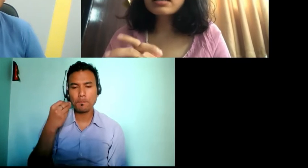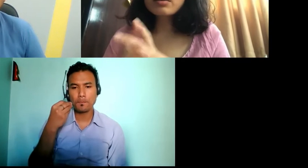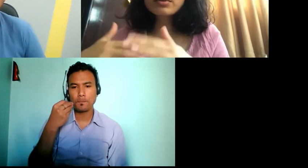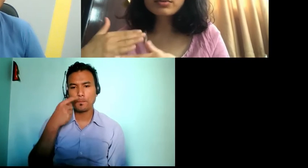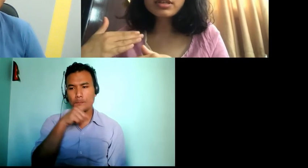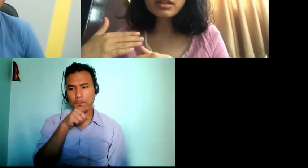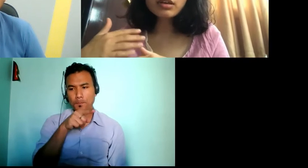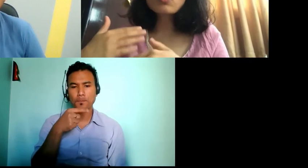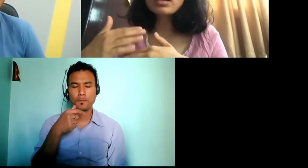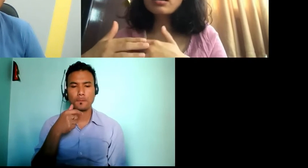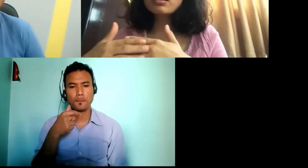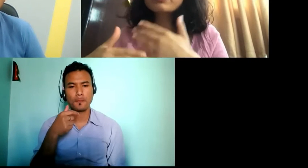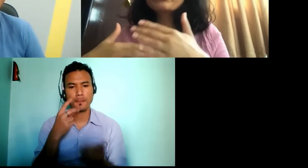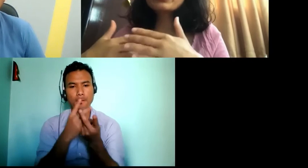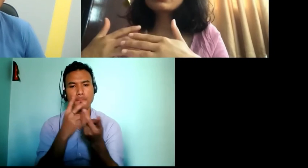उहाँलाई चाहिँ अब हुन्छ नि